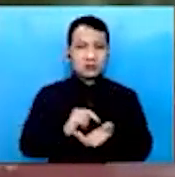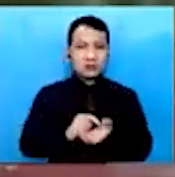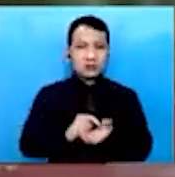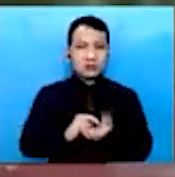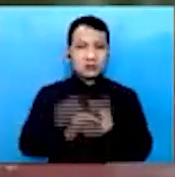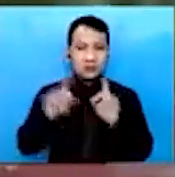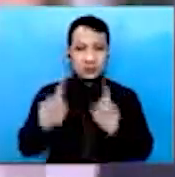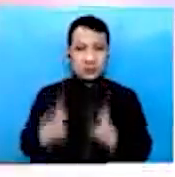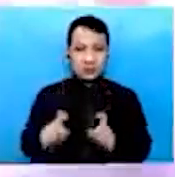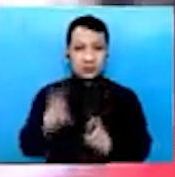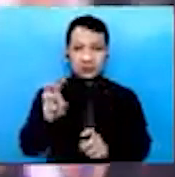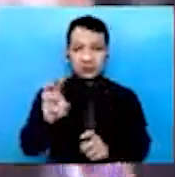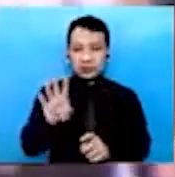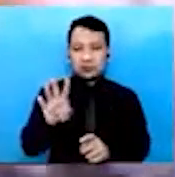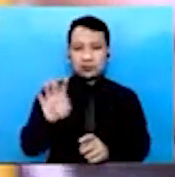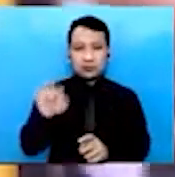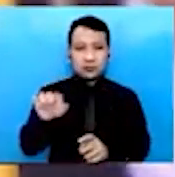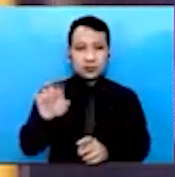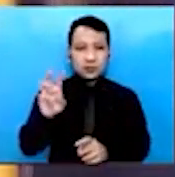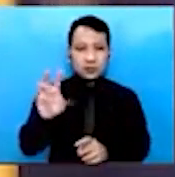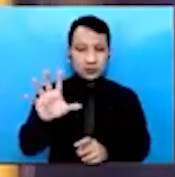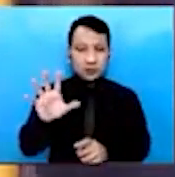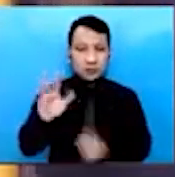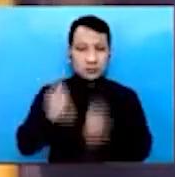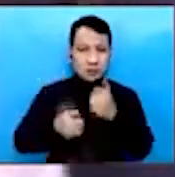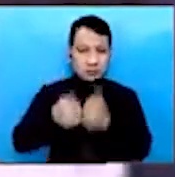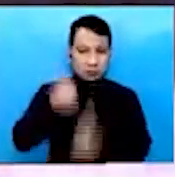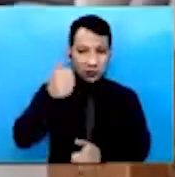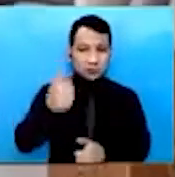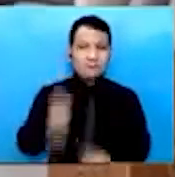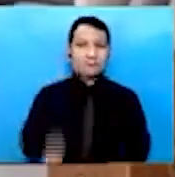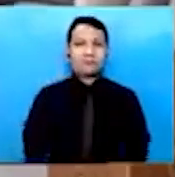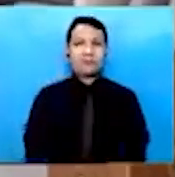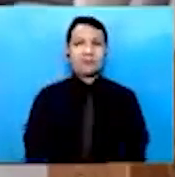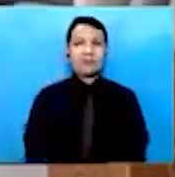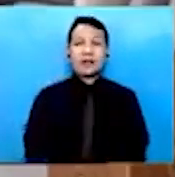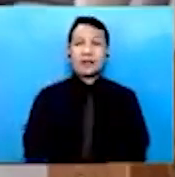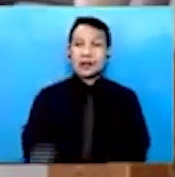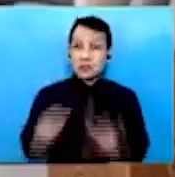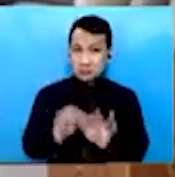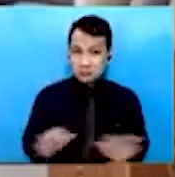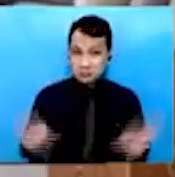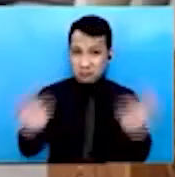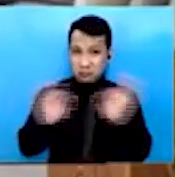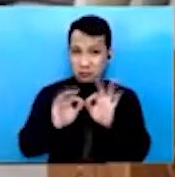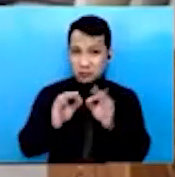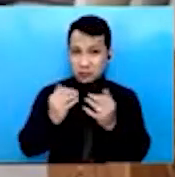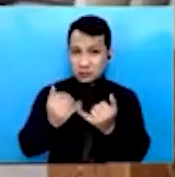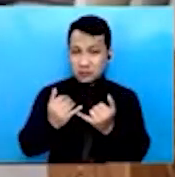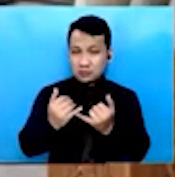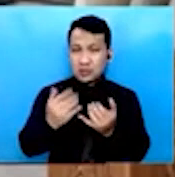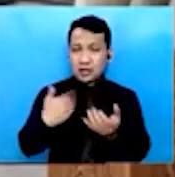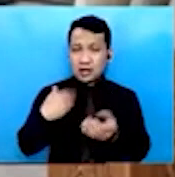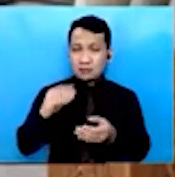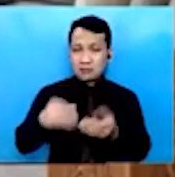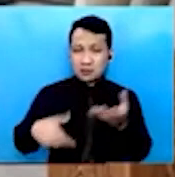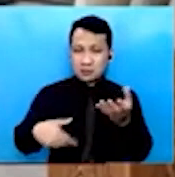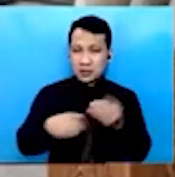ng 64.65% na passing rate. Dapat siguro bigyan ng counting subsidy